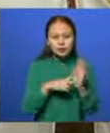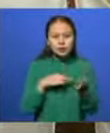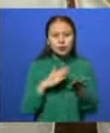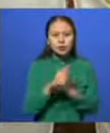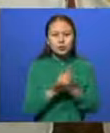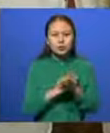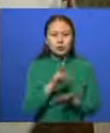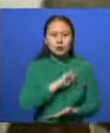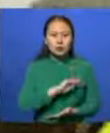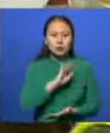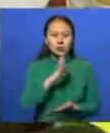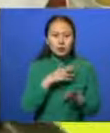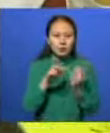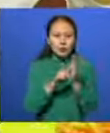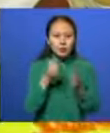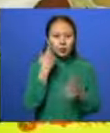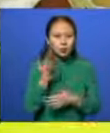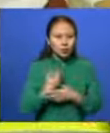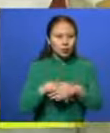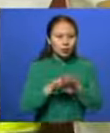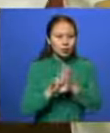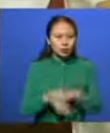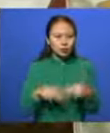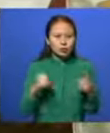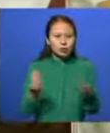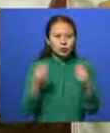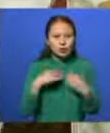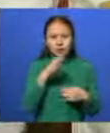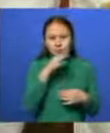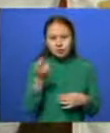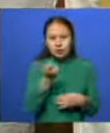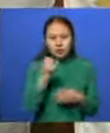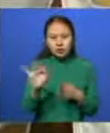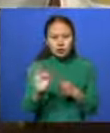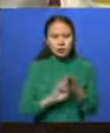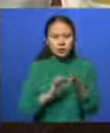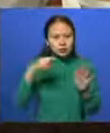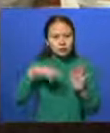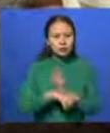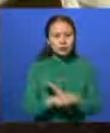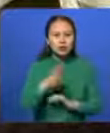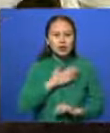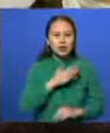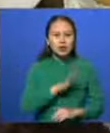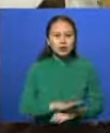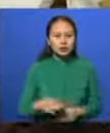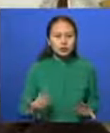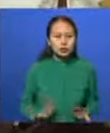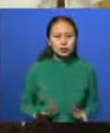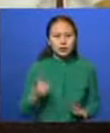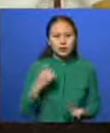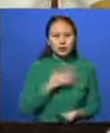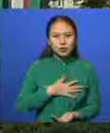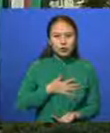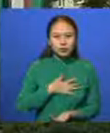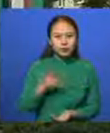істедім. Енді зейнеткерлікке шыққан кезімде осынша ұзақ уақыттан кейін мен қазір жер астында отырған балаларымның тағдыры үшін алаңдап